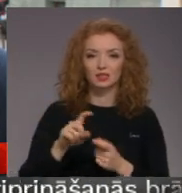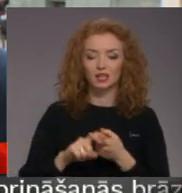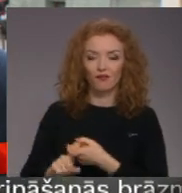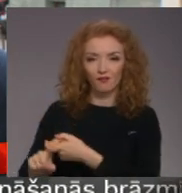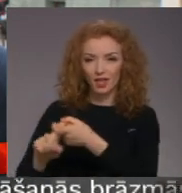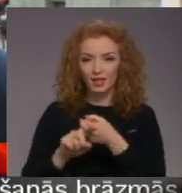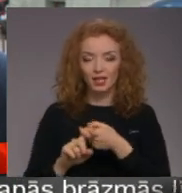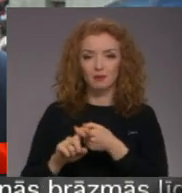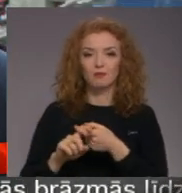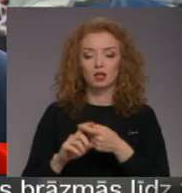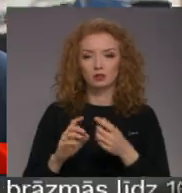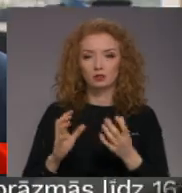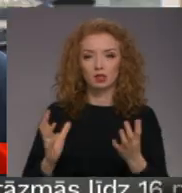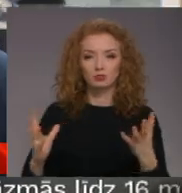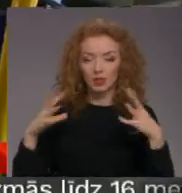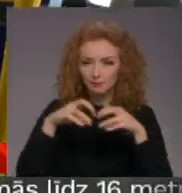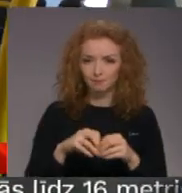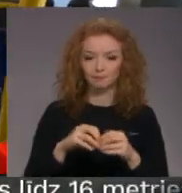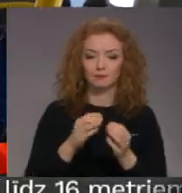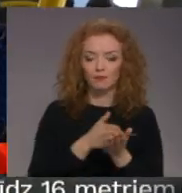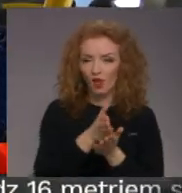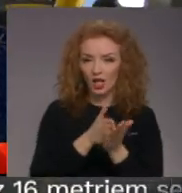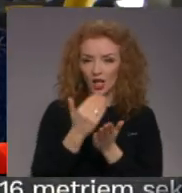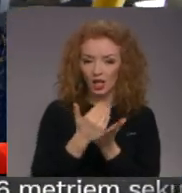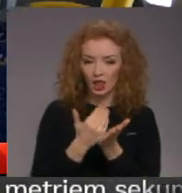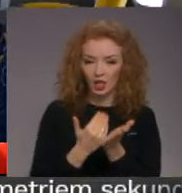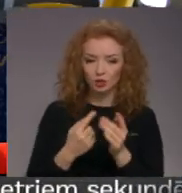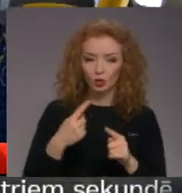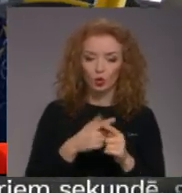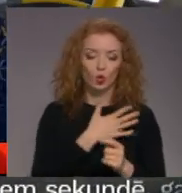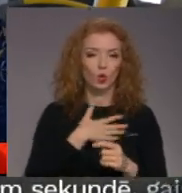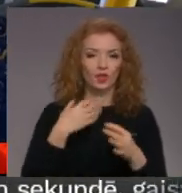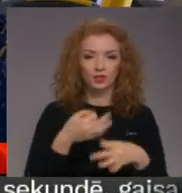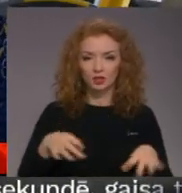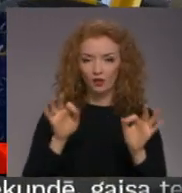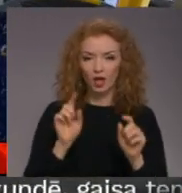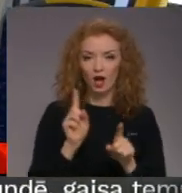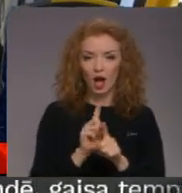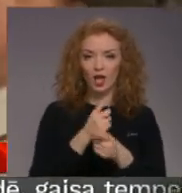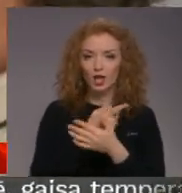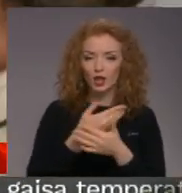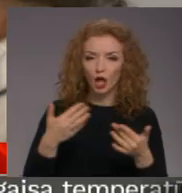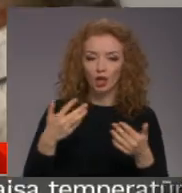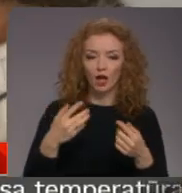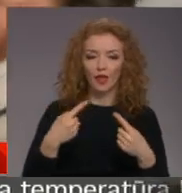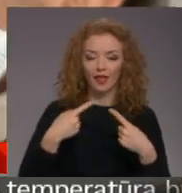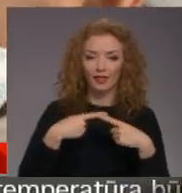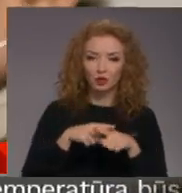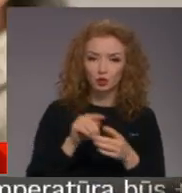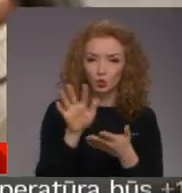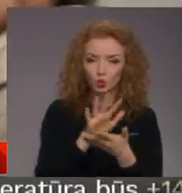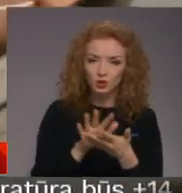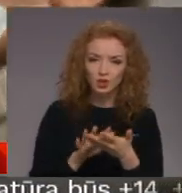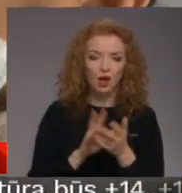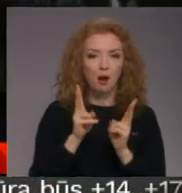Savienībā kopā pieņemtajām vadlīnijām. Tāpat ir ļoti svarīgas arī dažādas instrukcijas, gan, kas saistīts ar